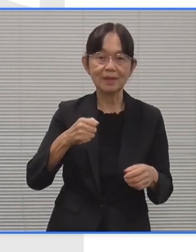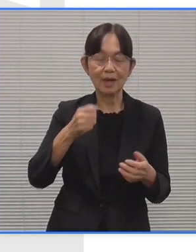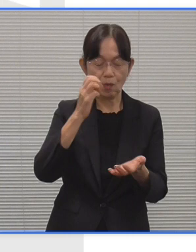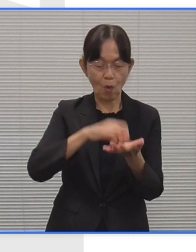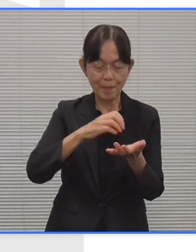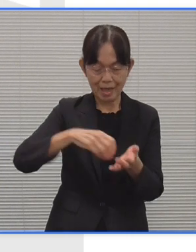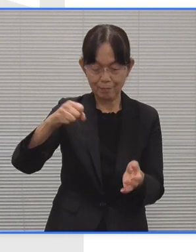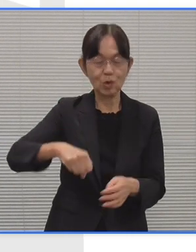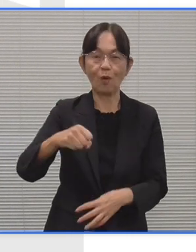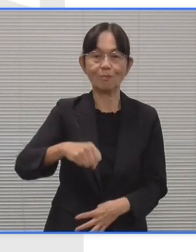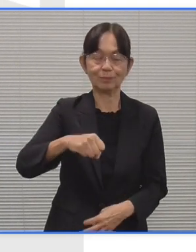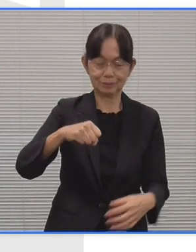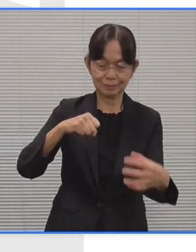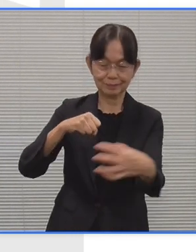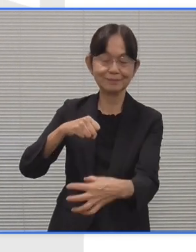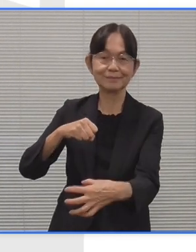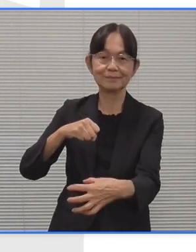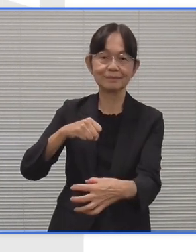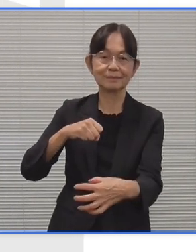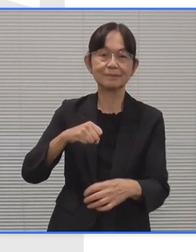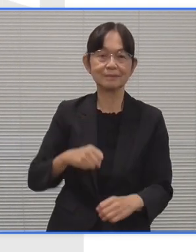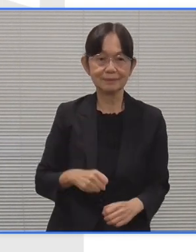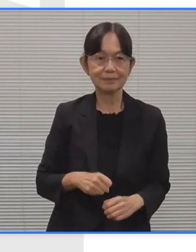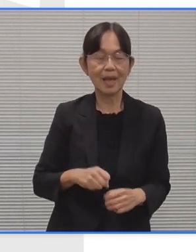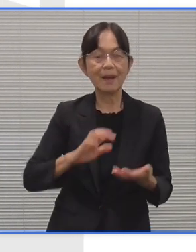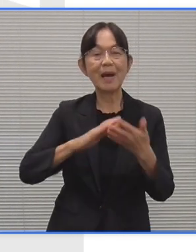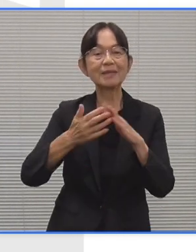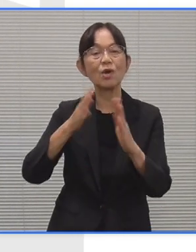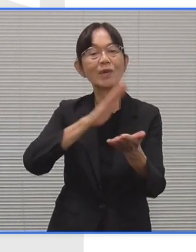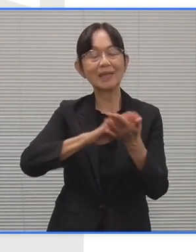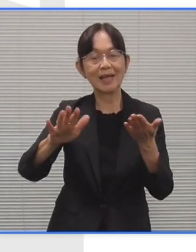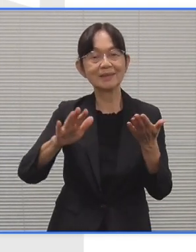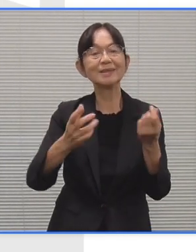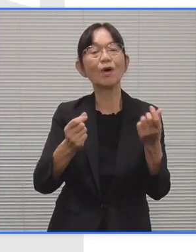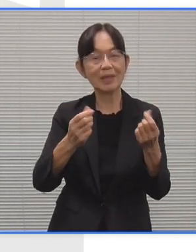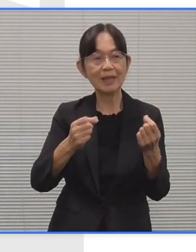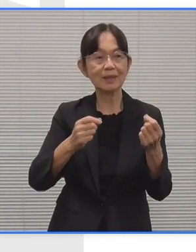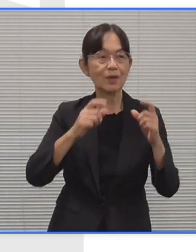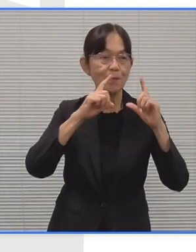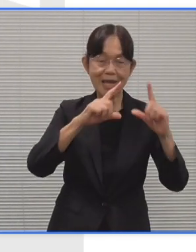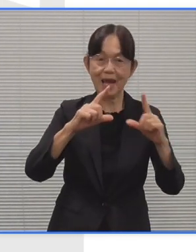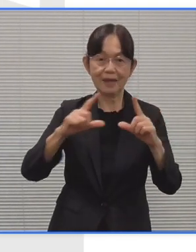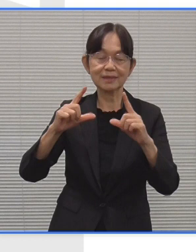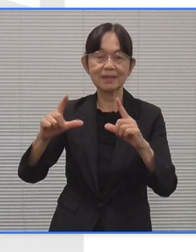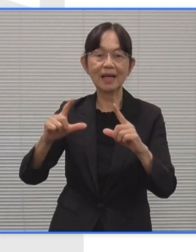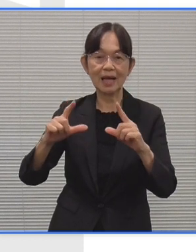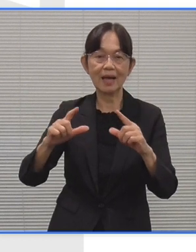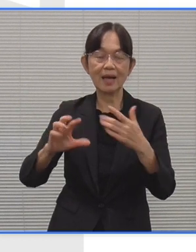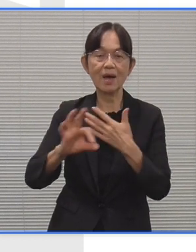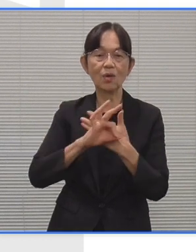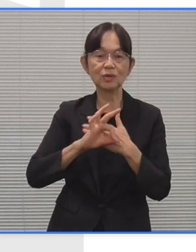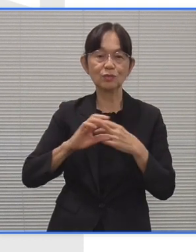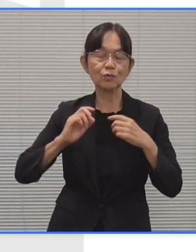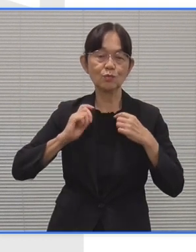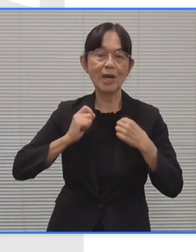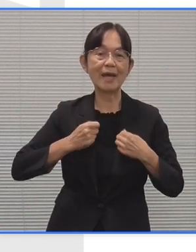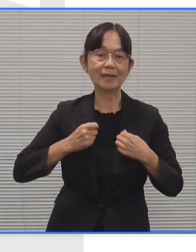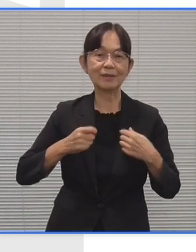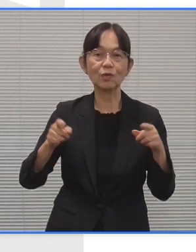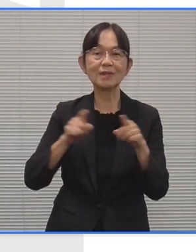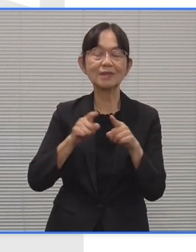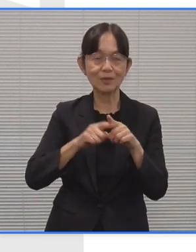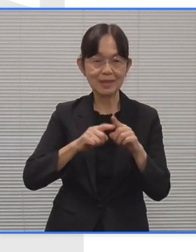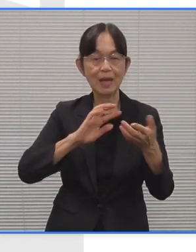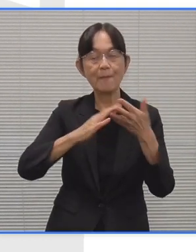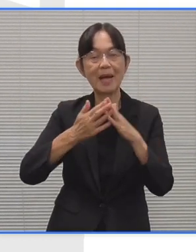入ったゴミ袋を持ちながら街をきれいにしていこうねという PR をしながら、コスプレイヤーさんと一緒に街きれい